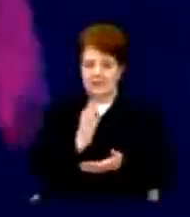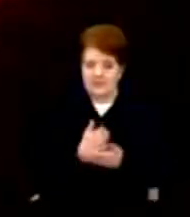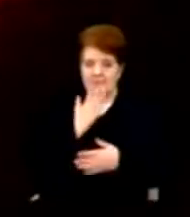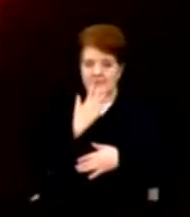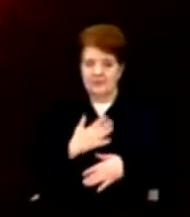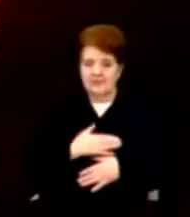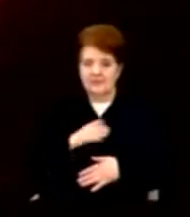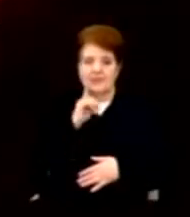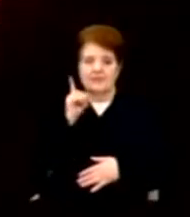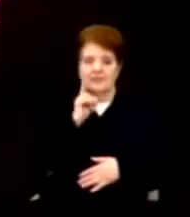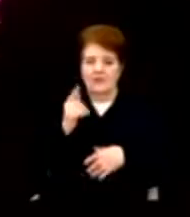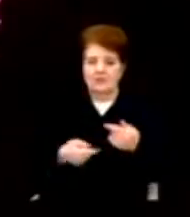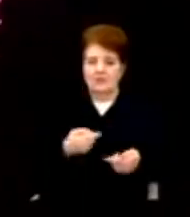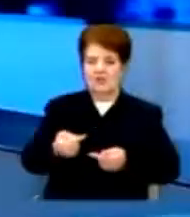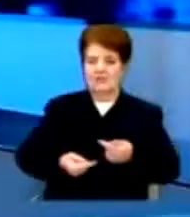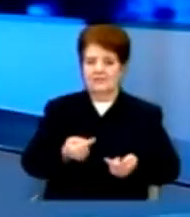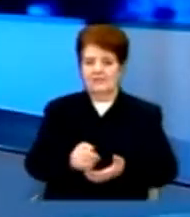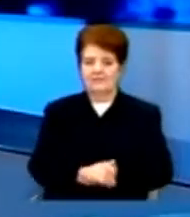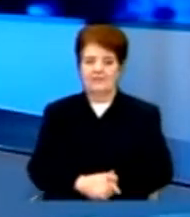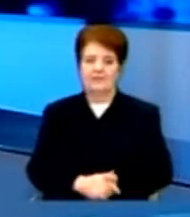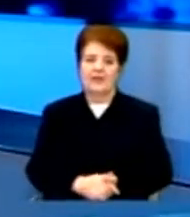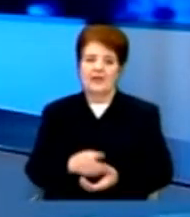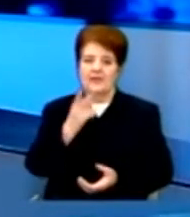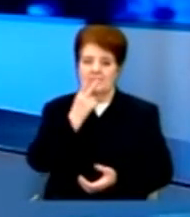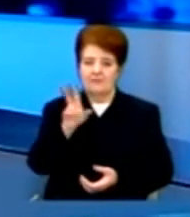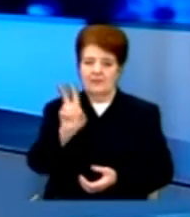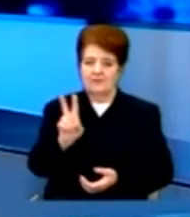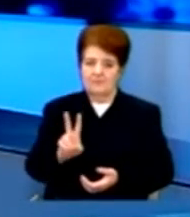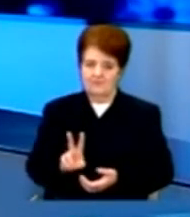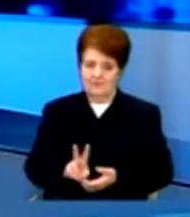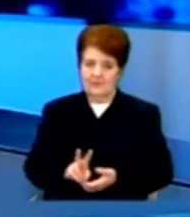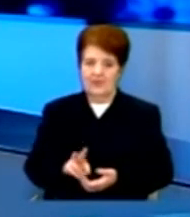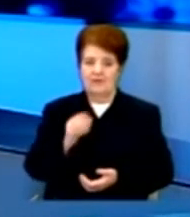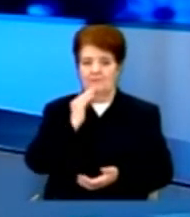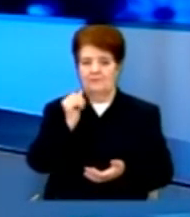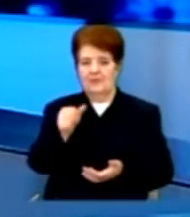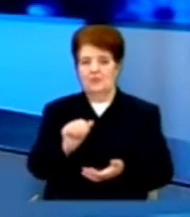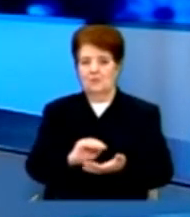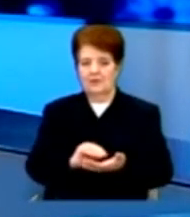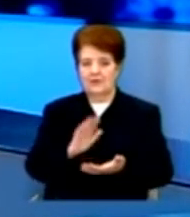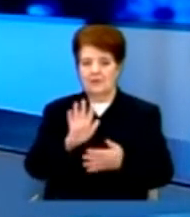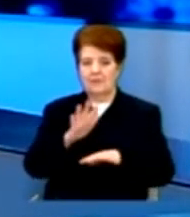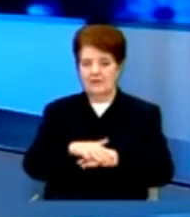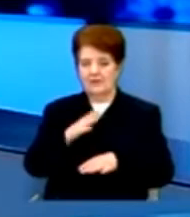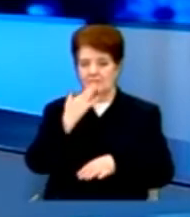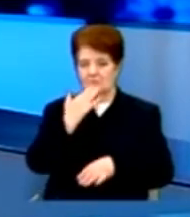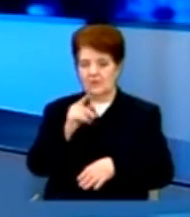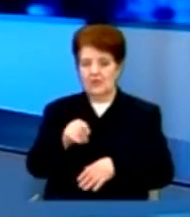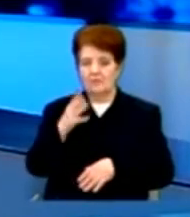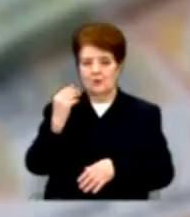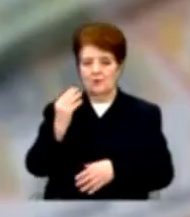îndrăgite de tânăra generație. Să vedem acum cotațiile valutare stabilite pentru mâine de Banca Națională a